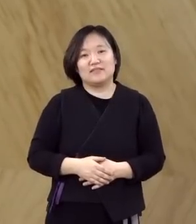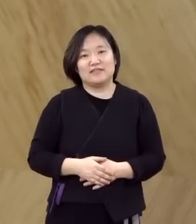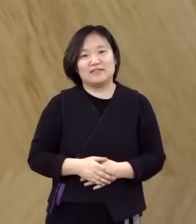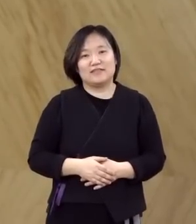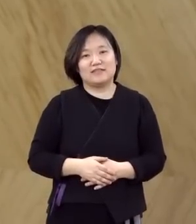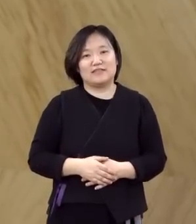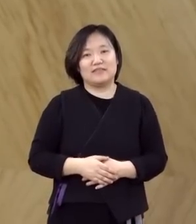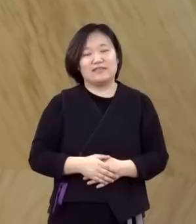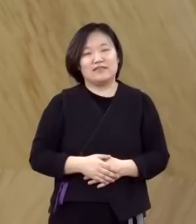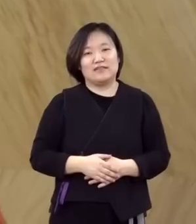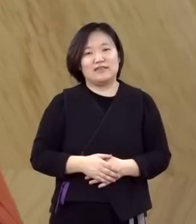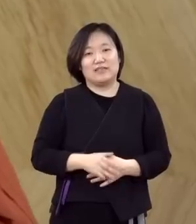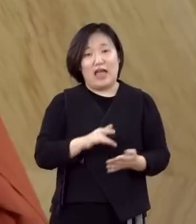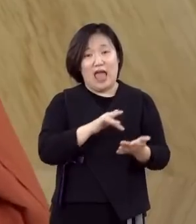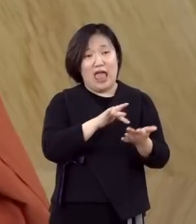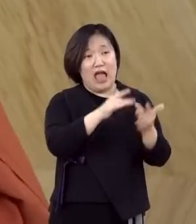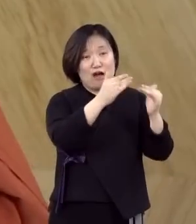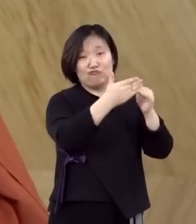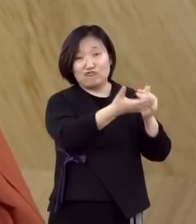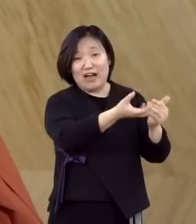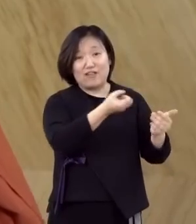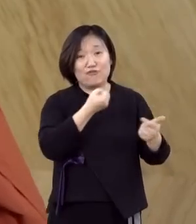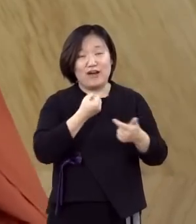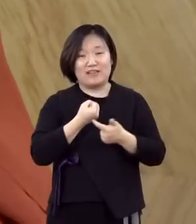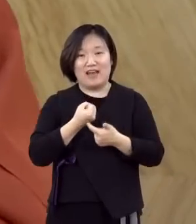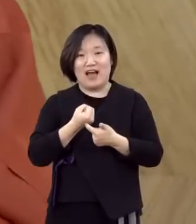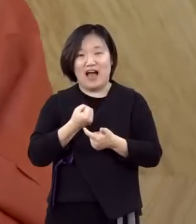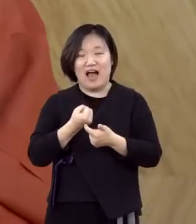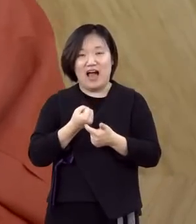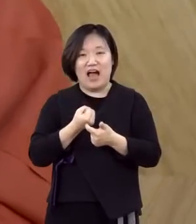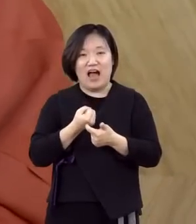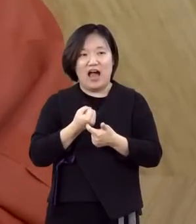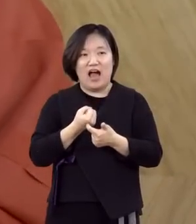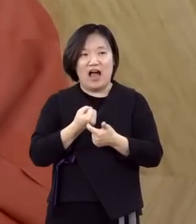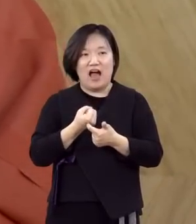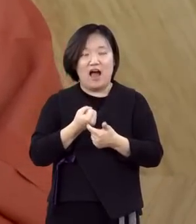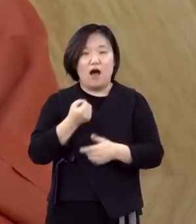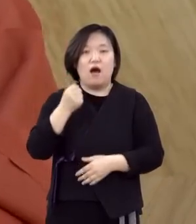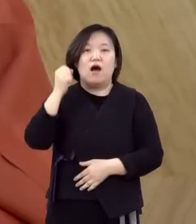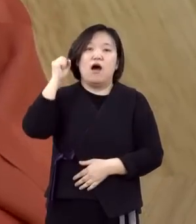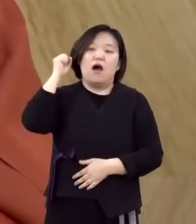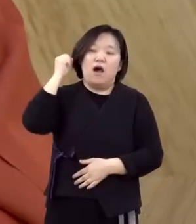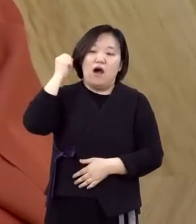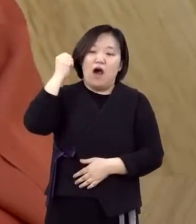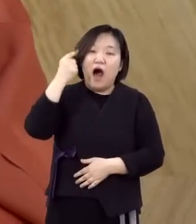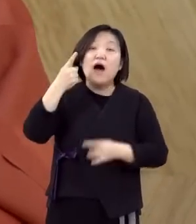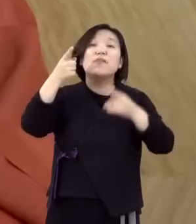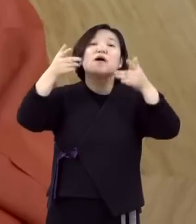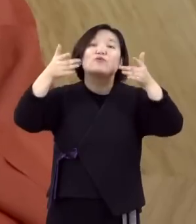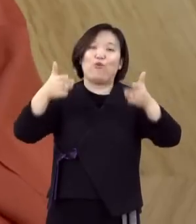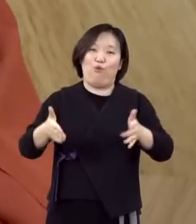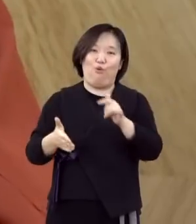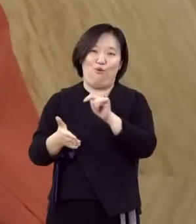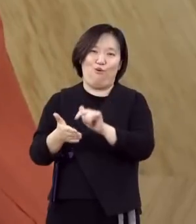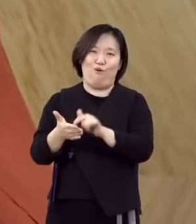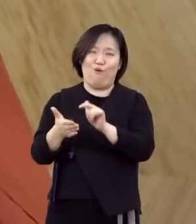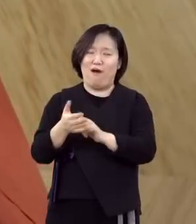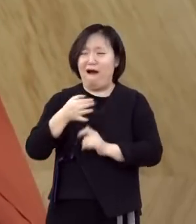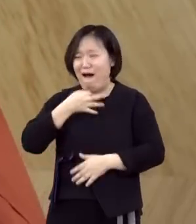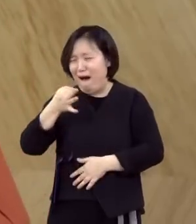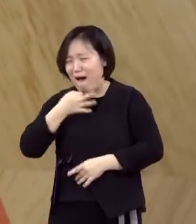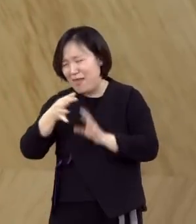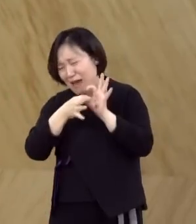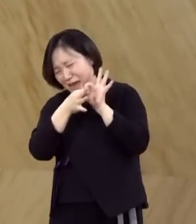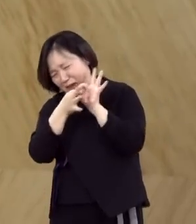받아왔다 .그약을복용했더니 한달동안나를괴롭히던기침이 이틀이나사흘만에사라졌다.